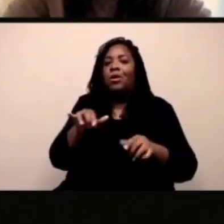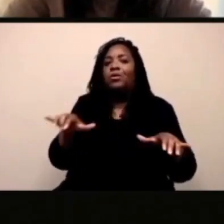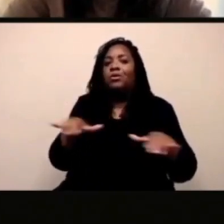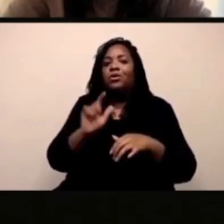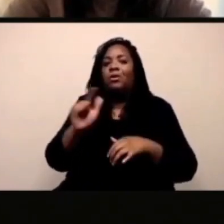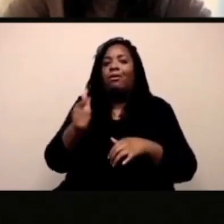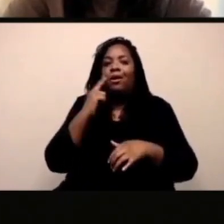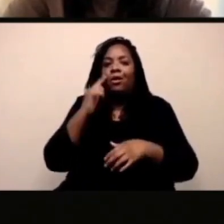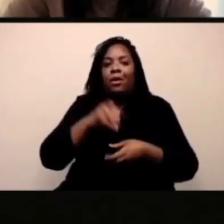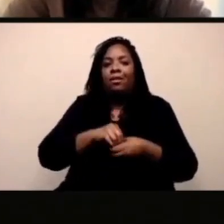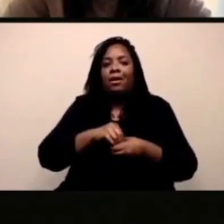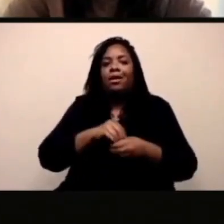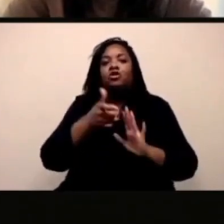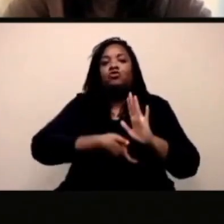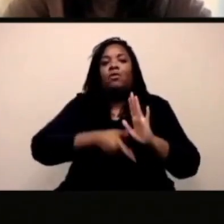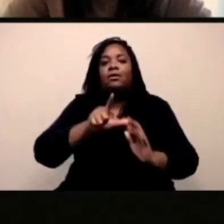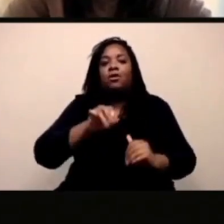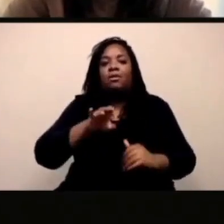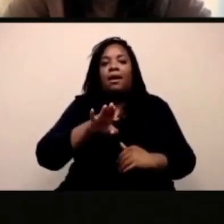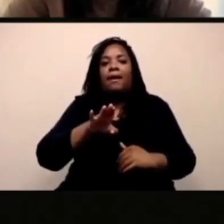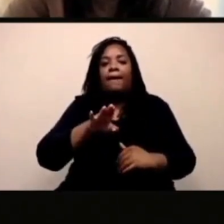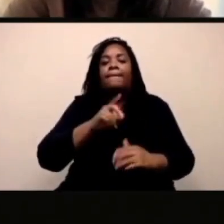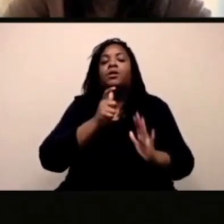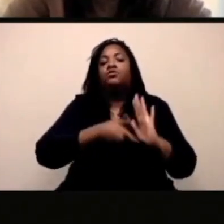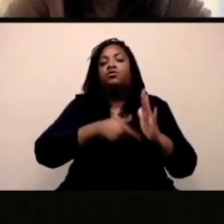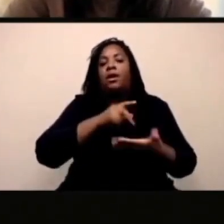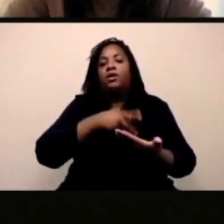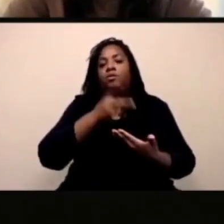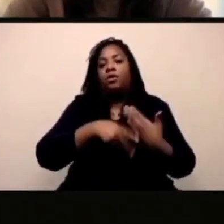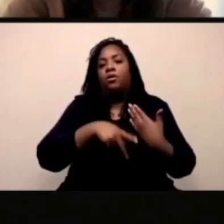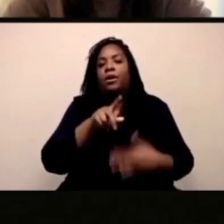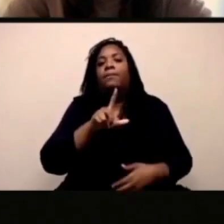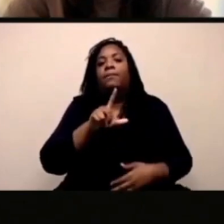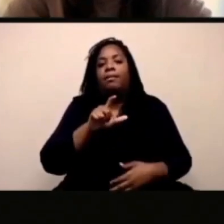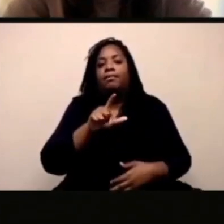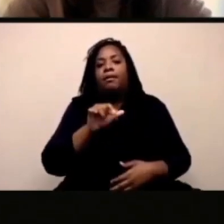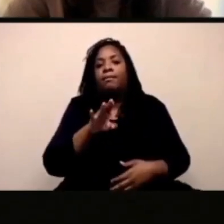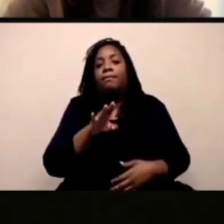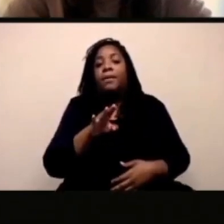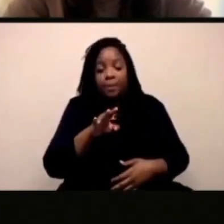何になりますかとこれは東京のあと